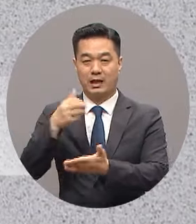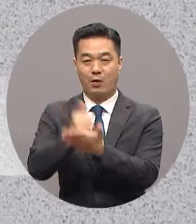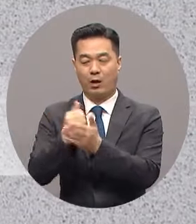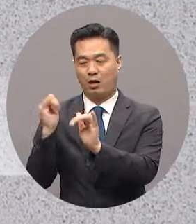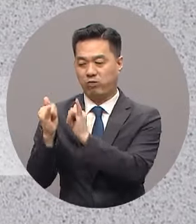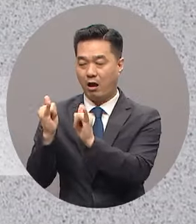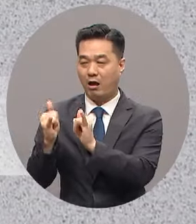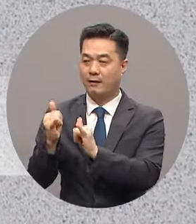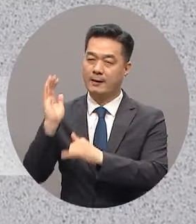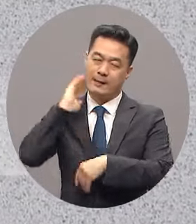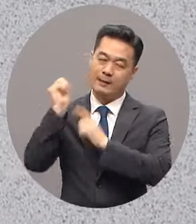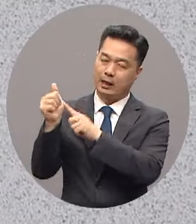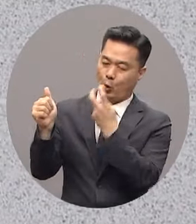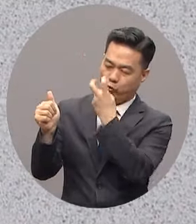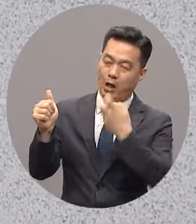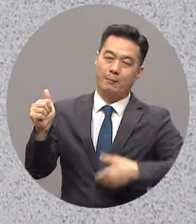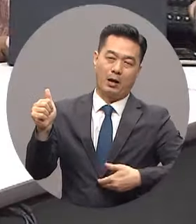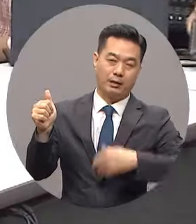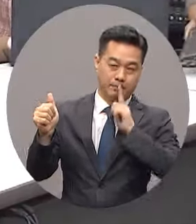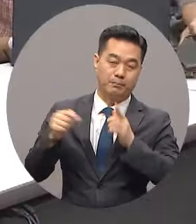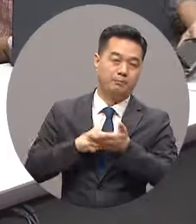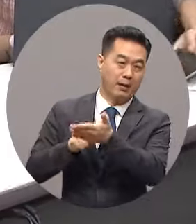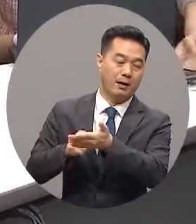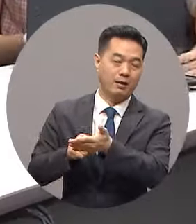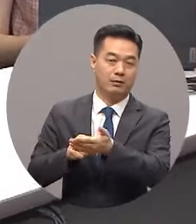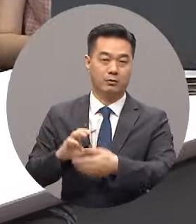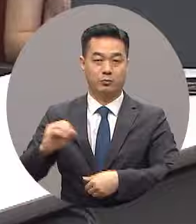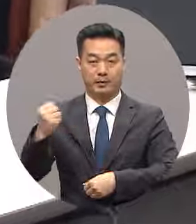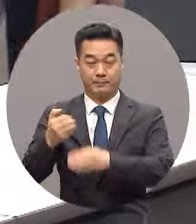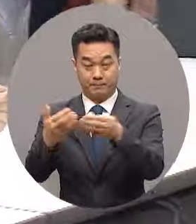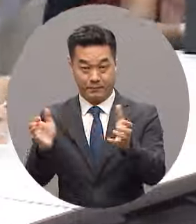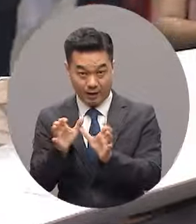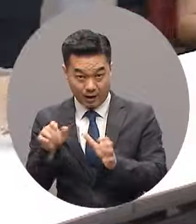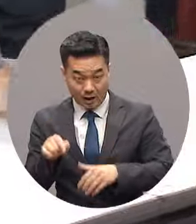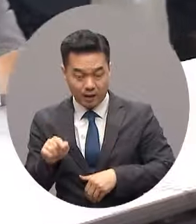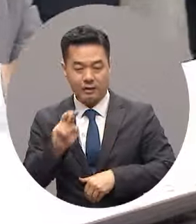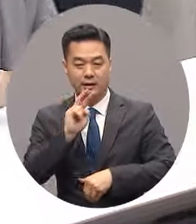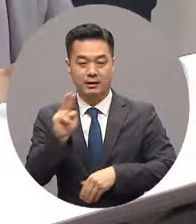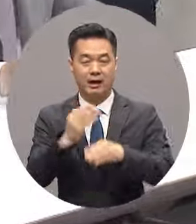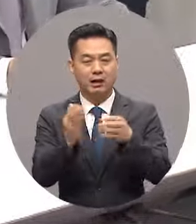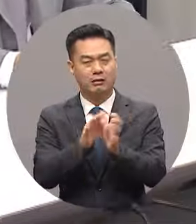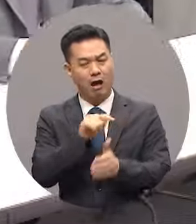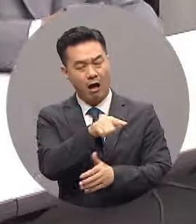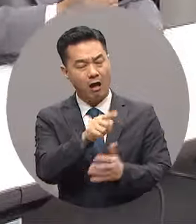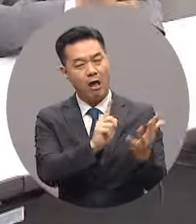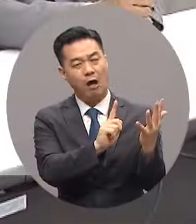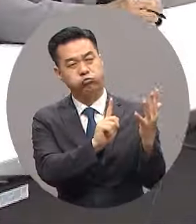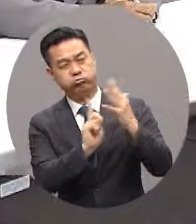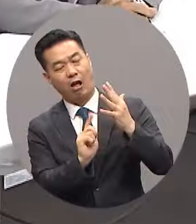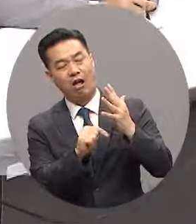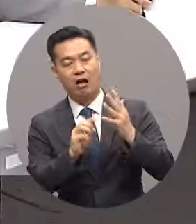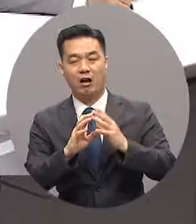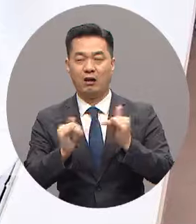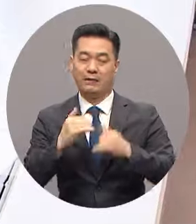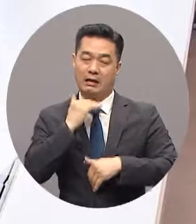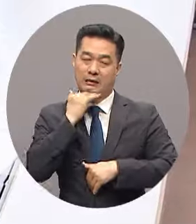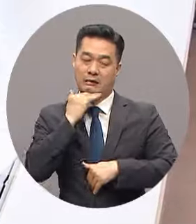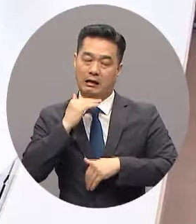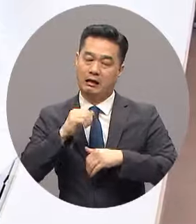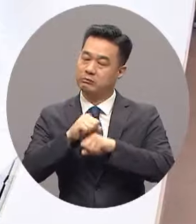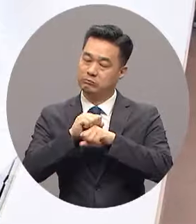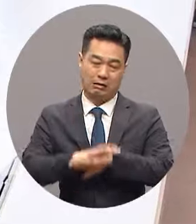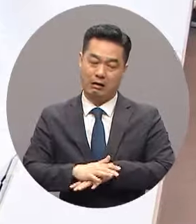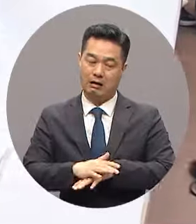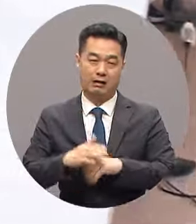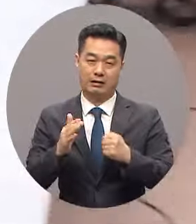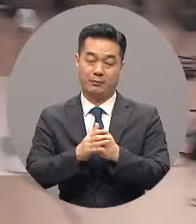수사 대상이라고 공세 수위를 높였습니다. 반면 국민의힘은 거대 야당의 입법 폭주로 국민의 기대가 깨지고 21대